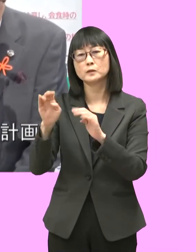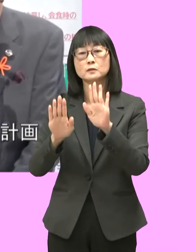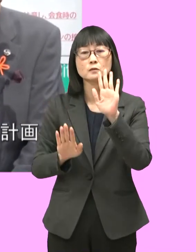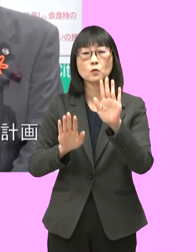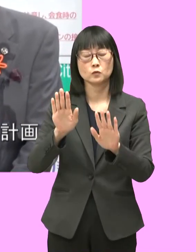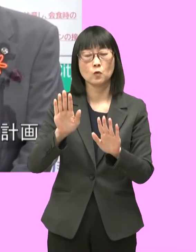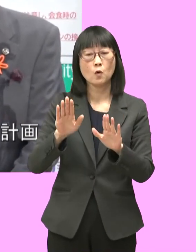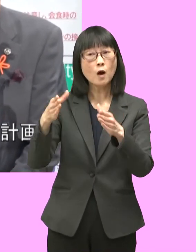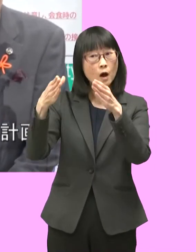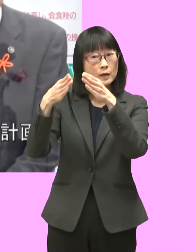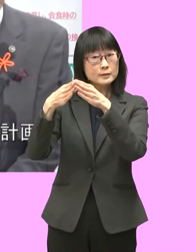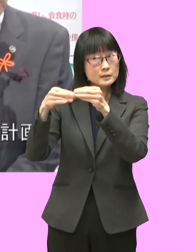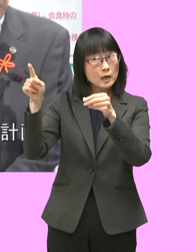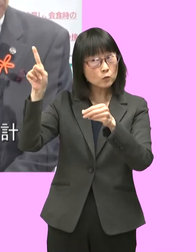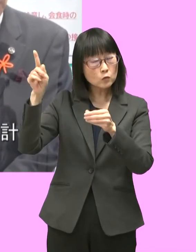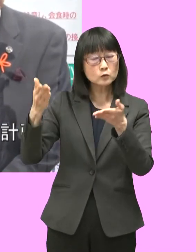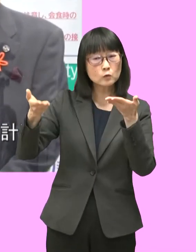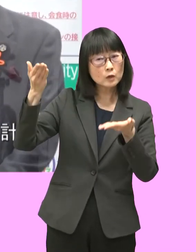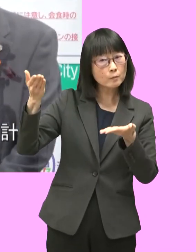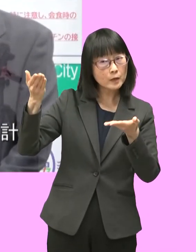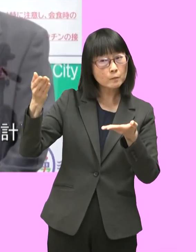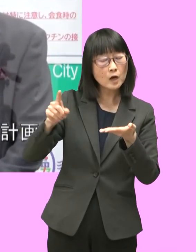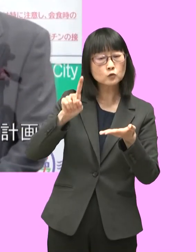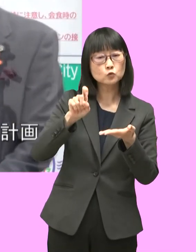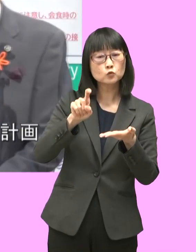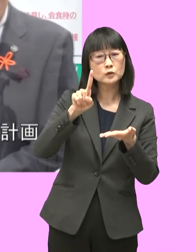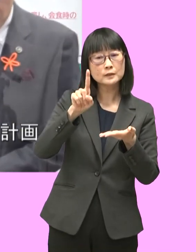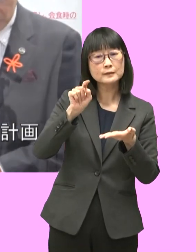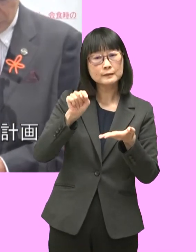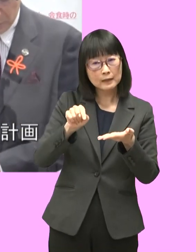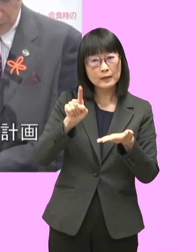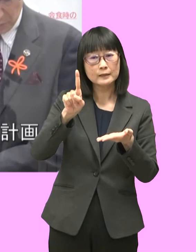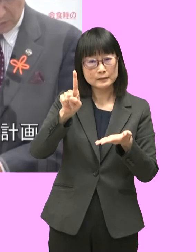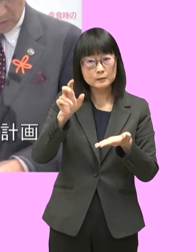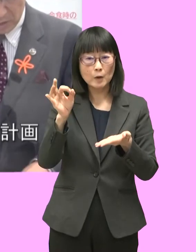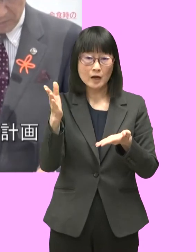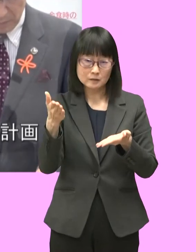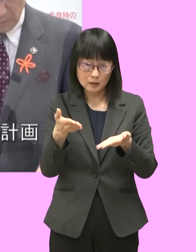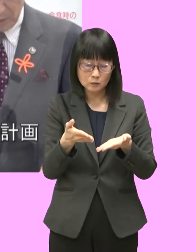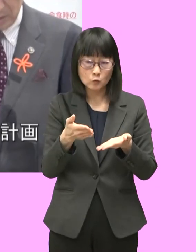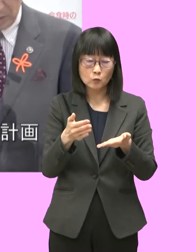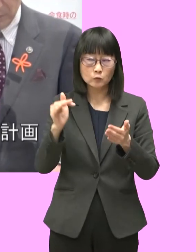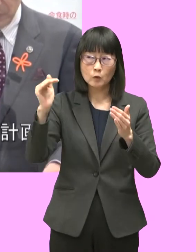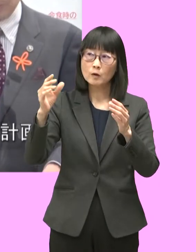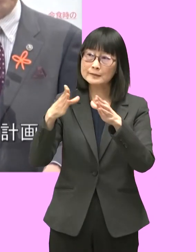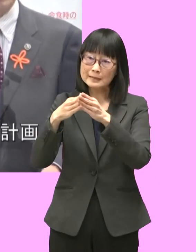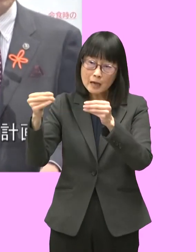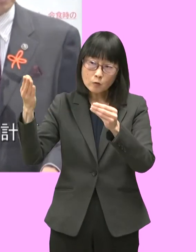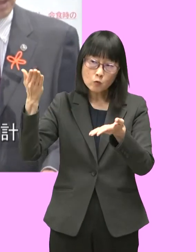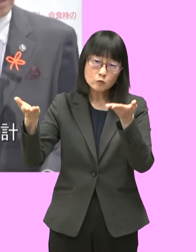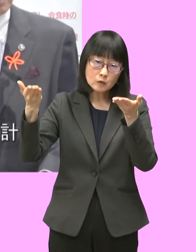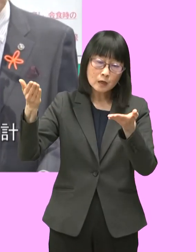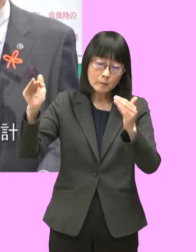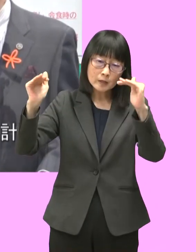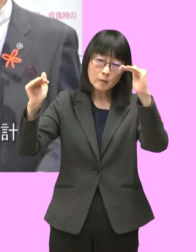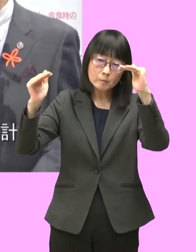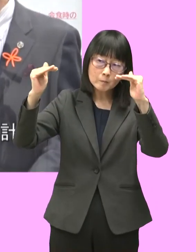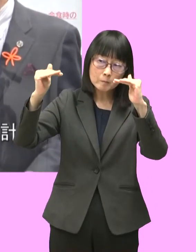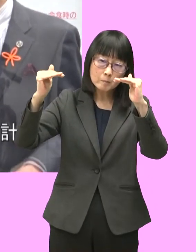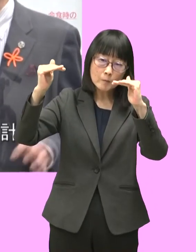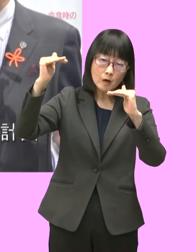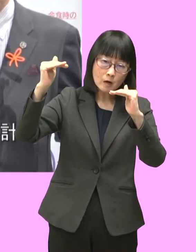平均より低いですが 12.1% ということでありまして、まあ、なんとかですね、この空き家有効活用して、そ